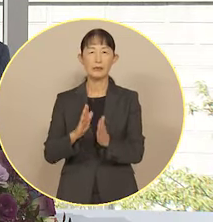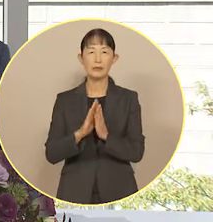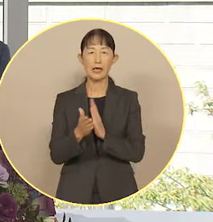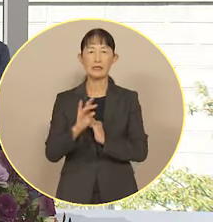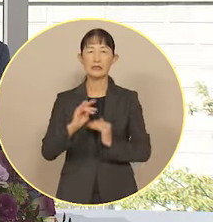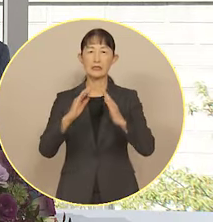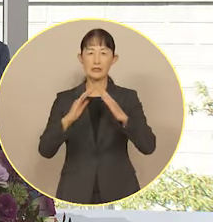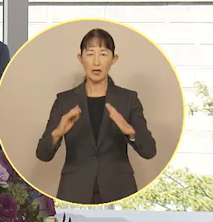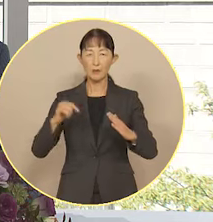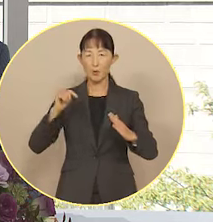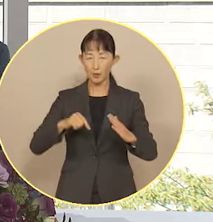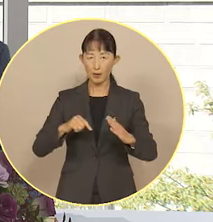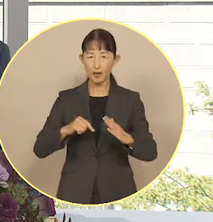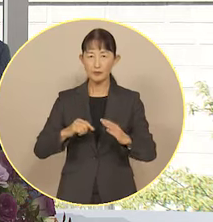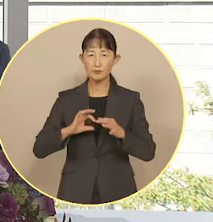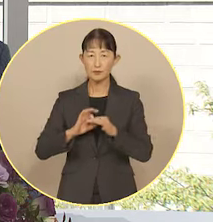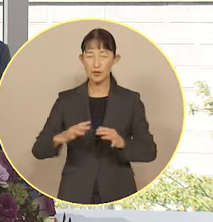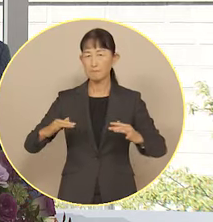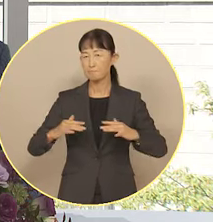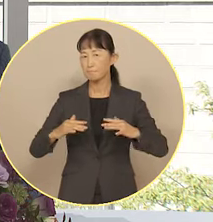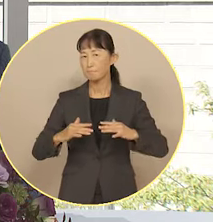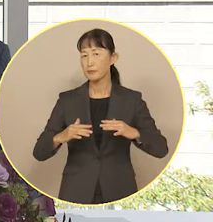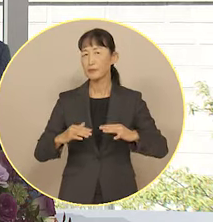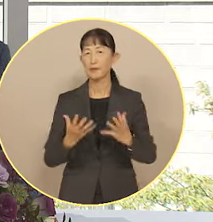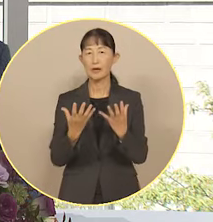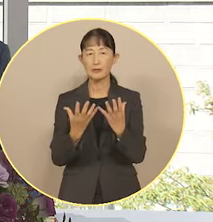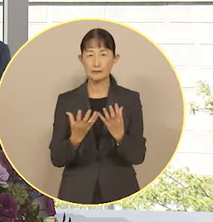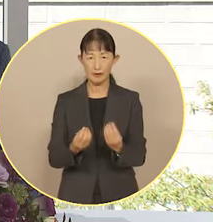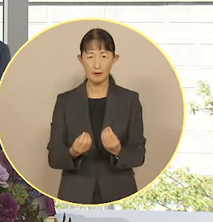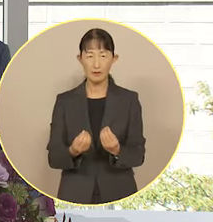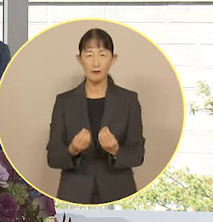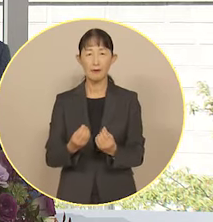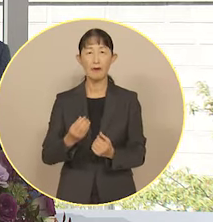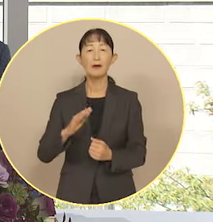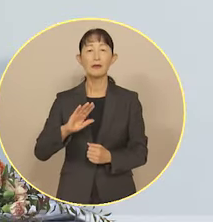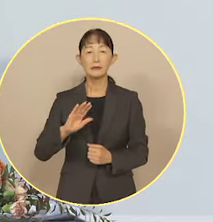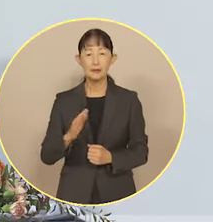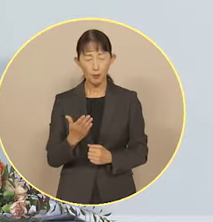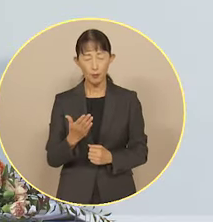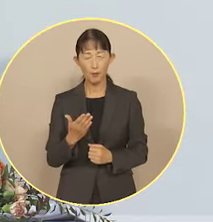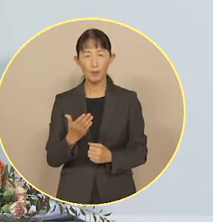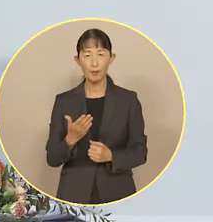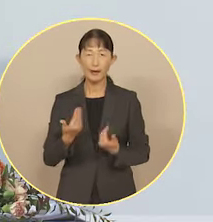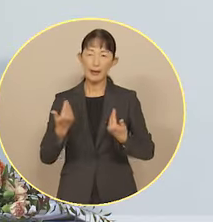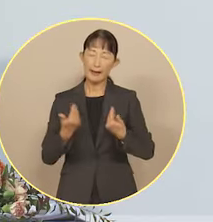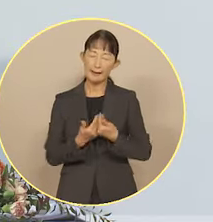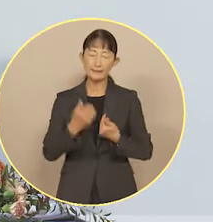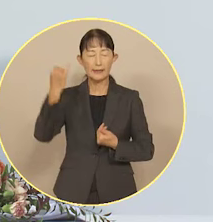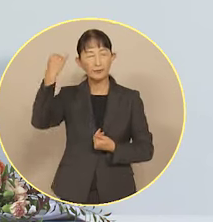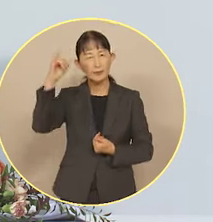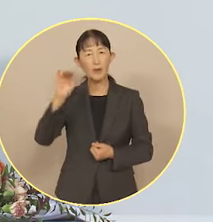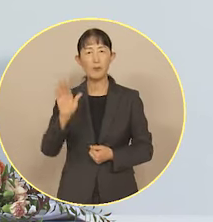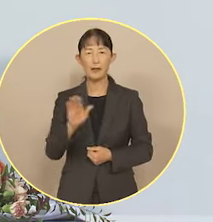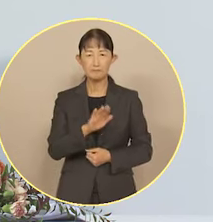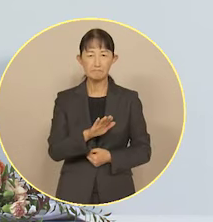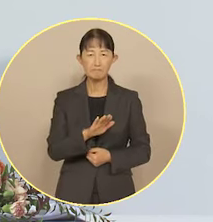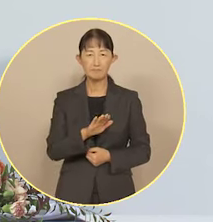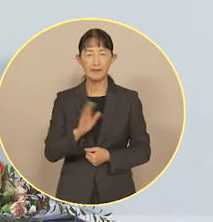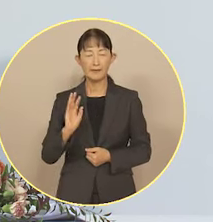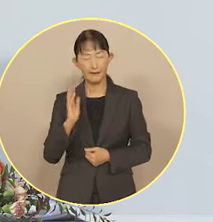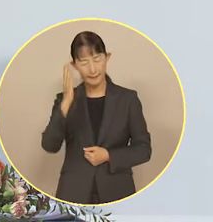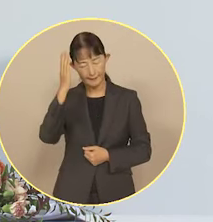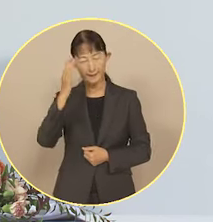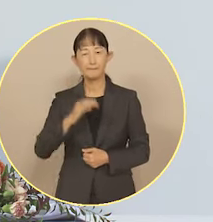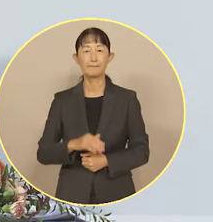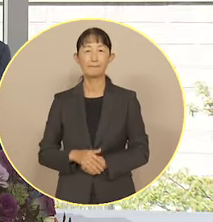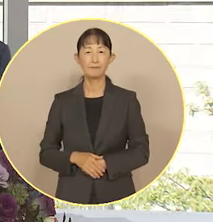対する精神障害者団体からの陳情を信じしておりましたが反対する意見もありなかなか採択